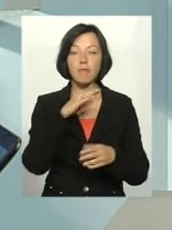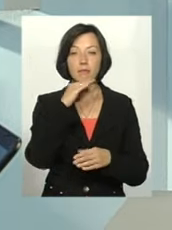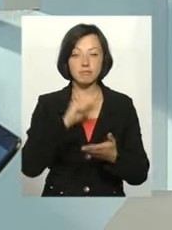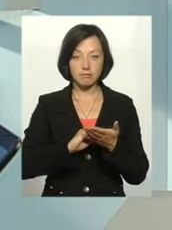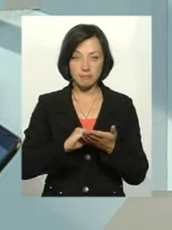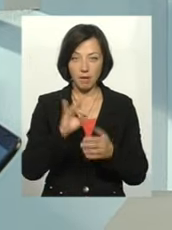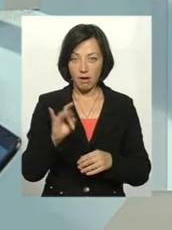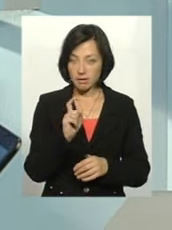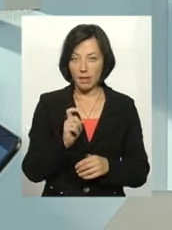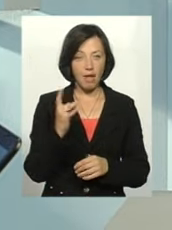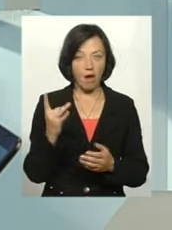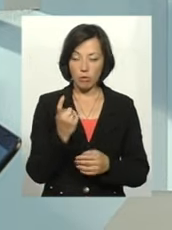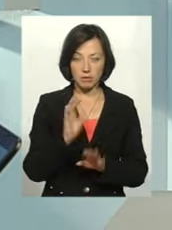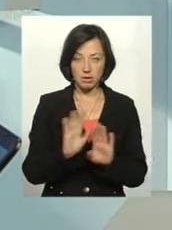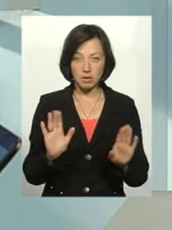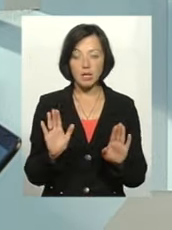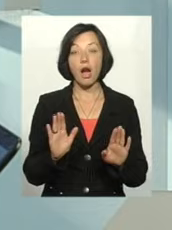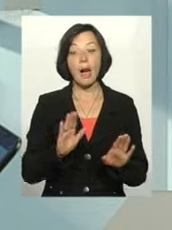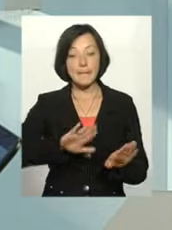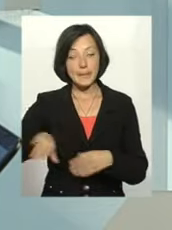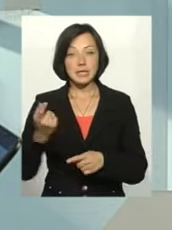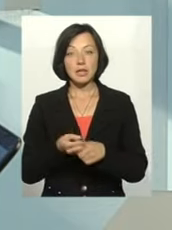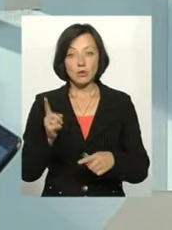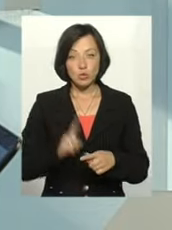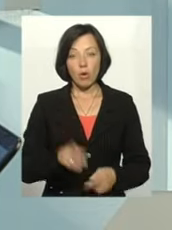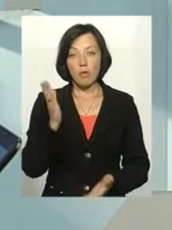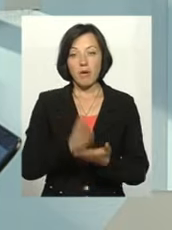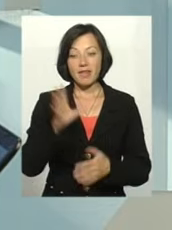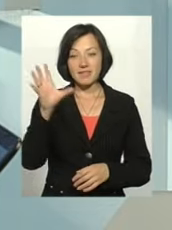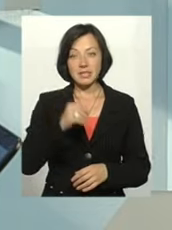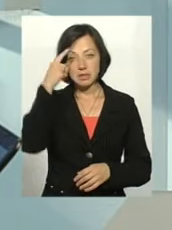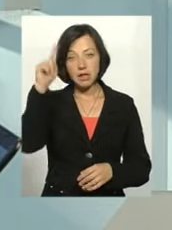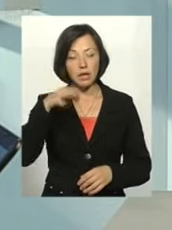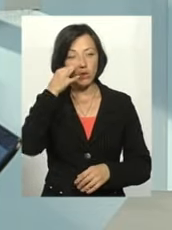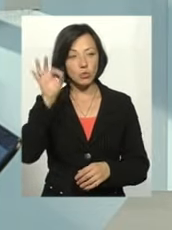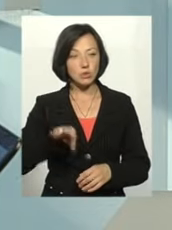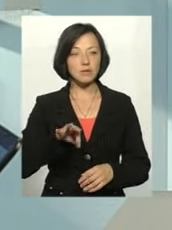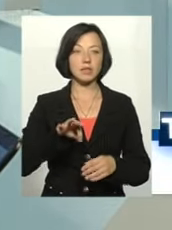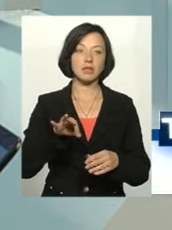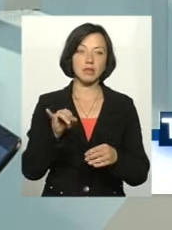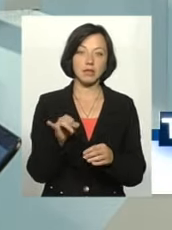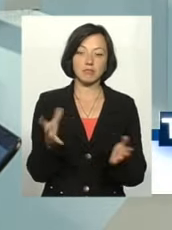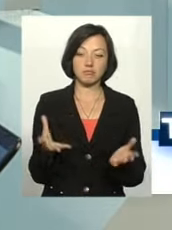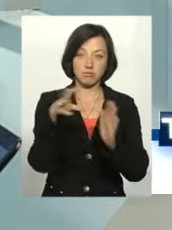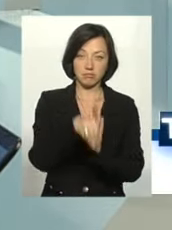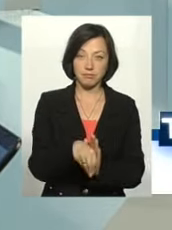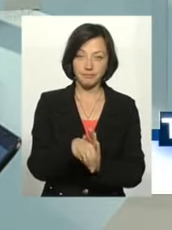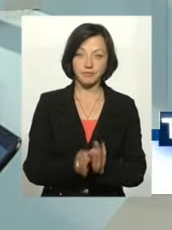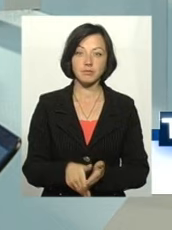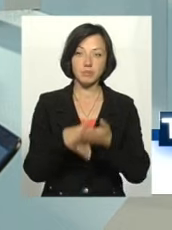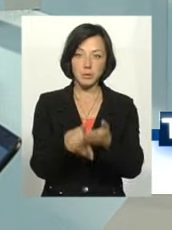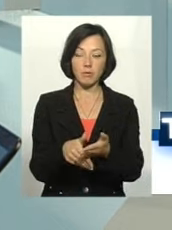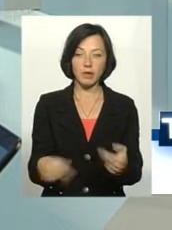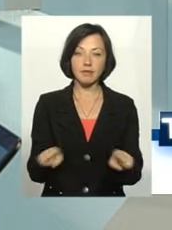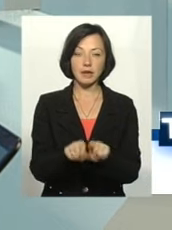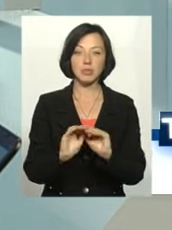неодноразово. І після цього вони вже мають ці всі знання, досвід імплементувати і допомагати ось